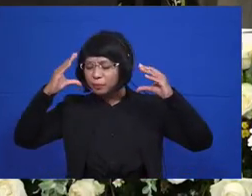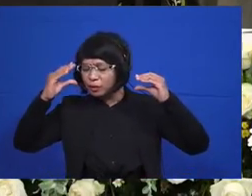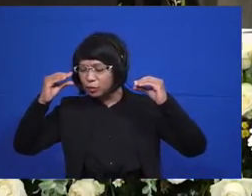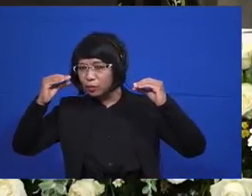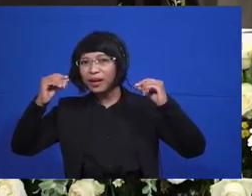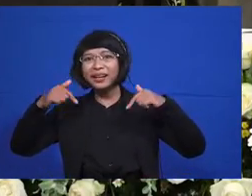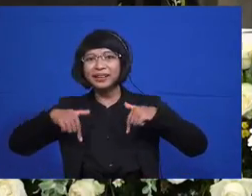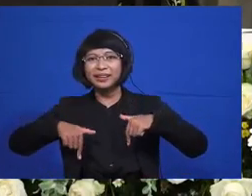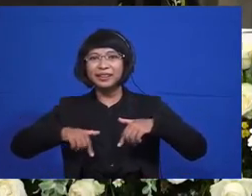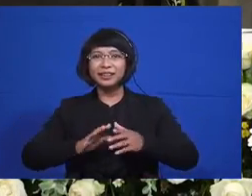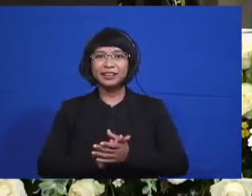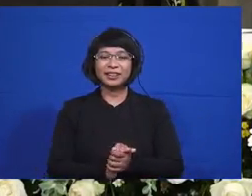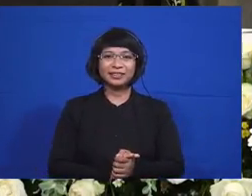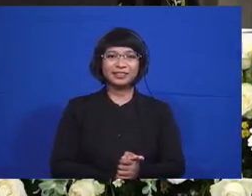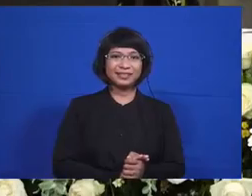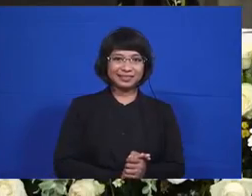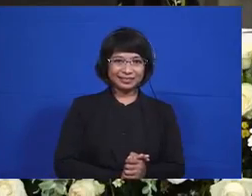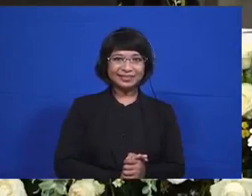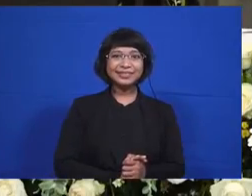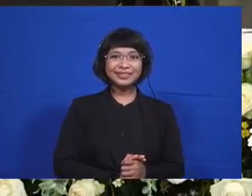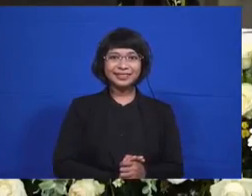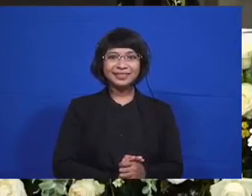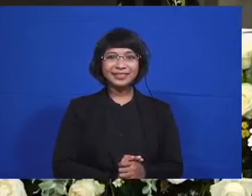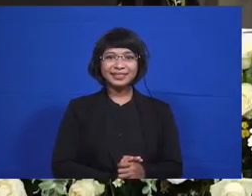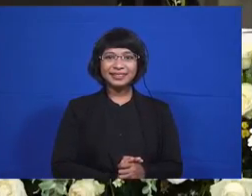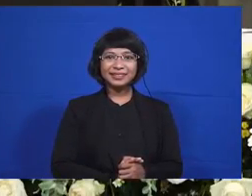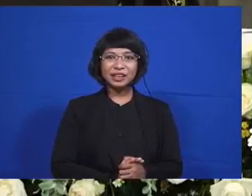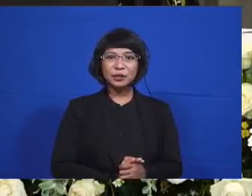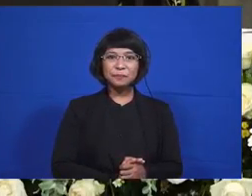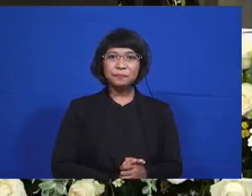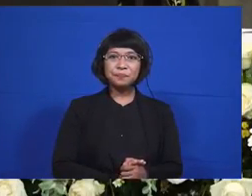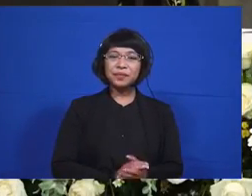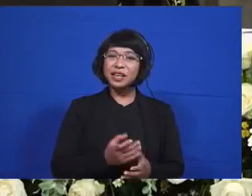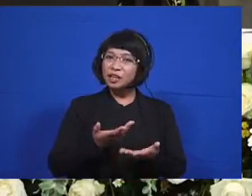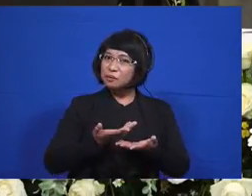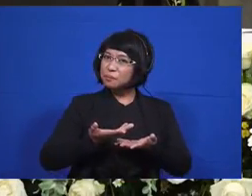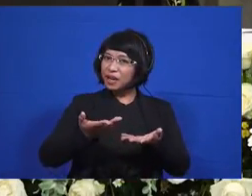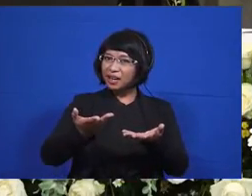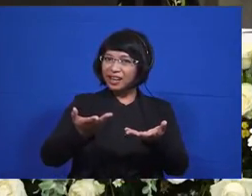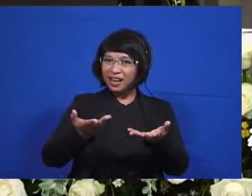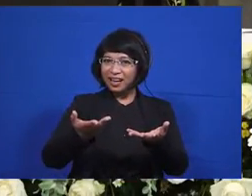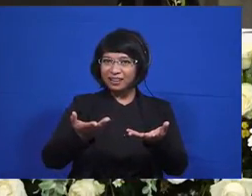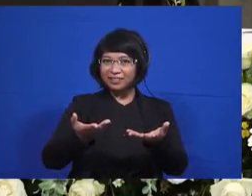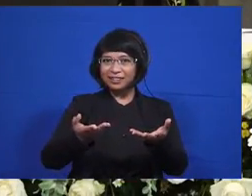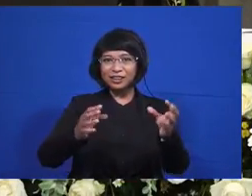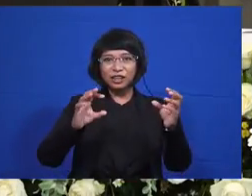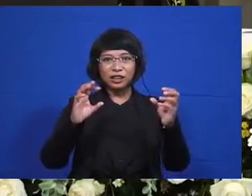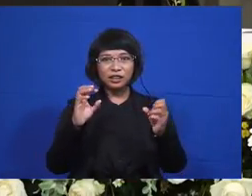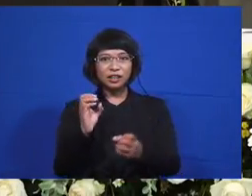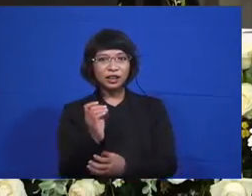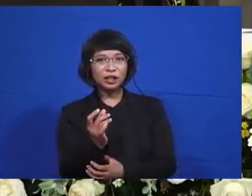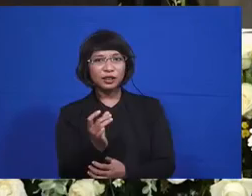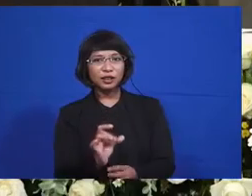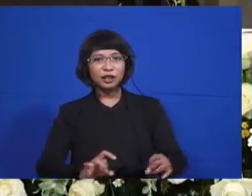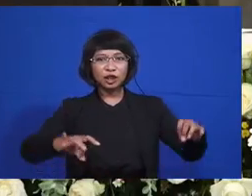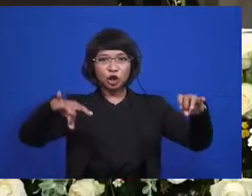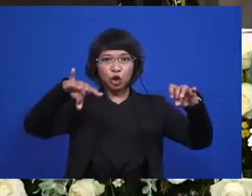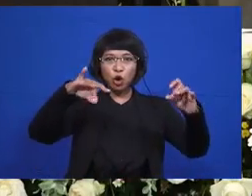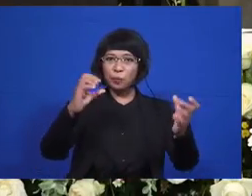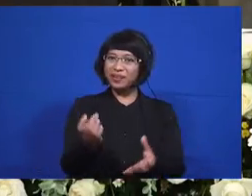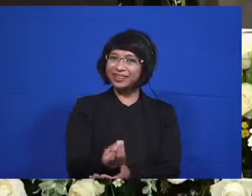terutama dikaitkan dengan moto tabisan mereka. Biarlah rohmu menyala-nyala, layanilah Tuhan.